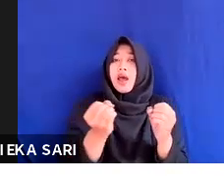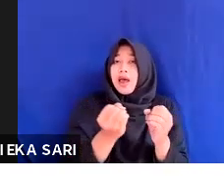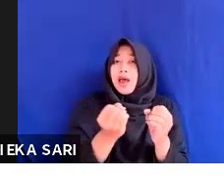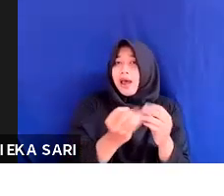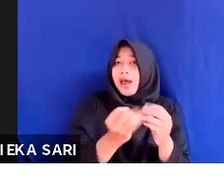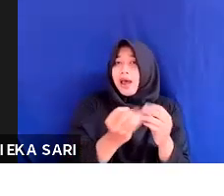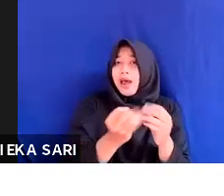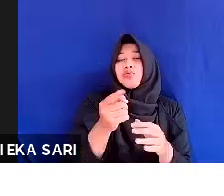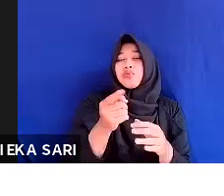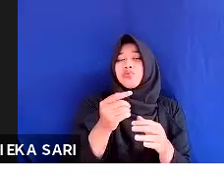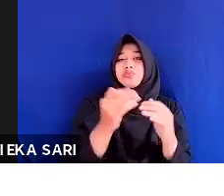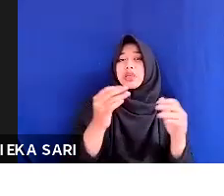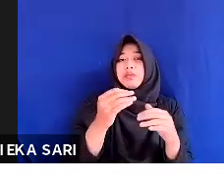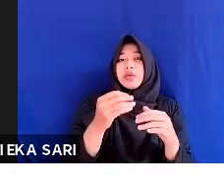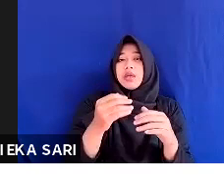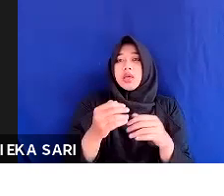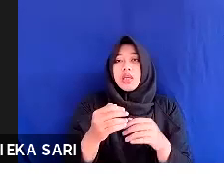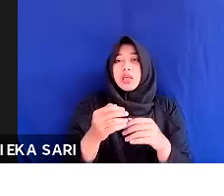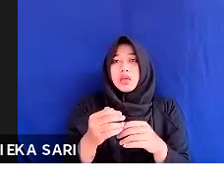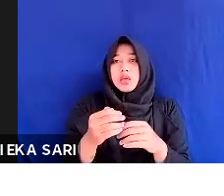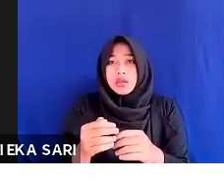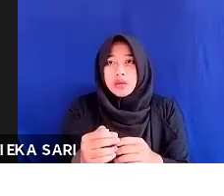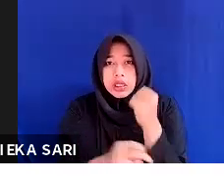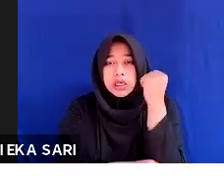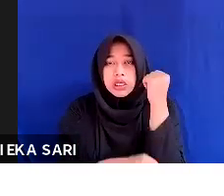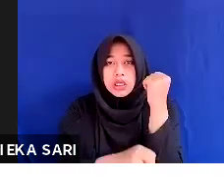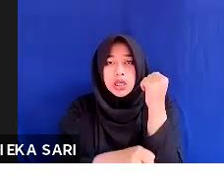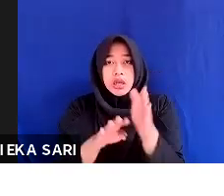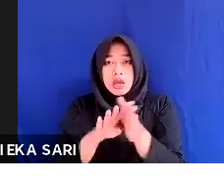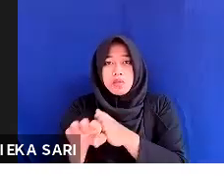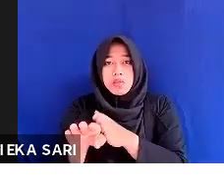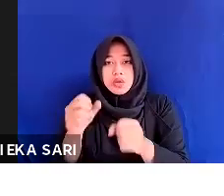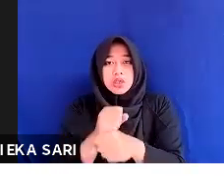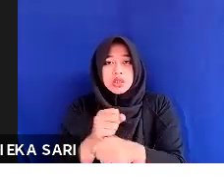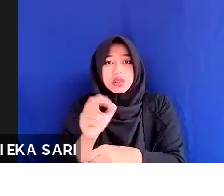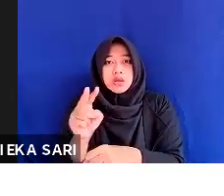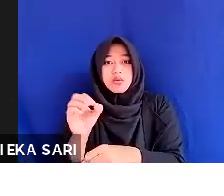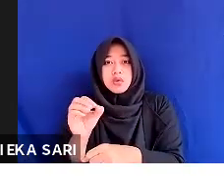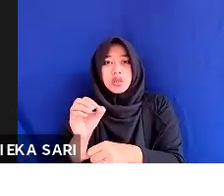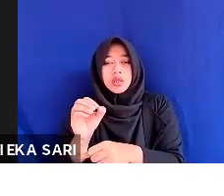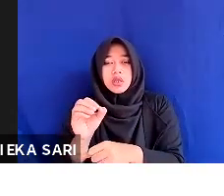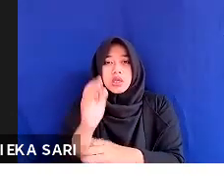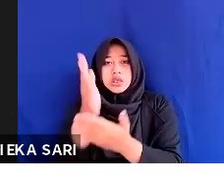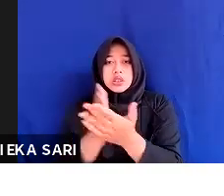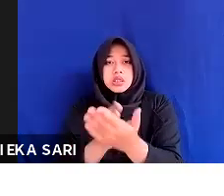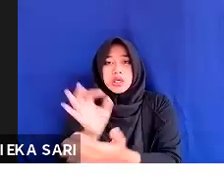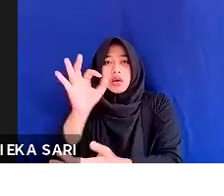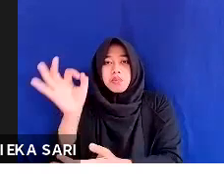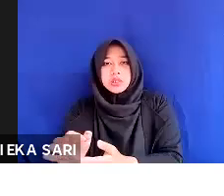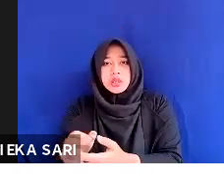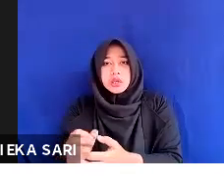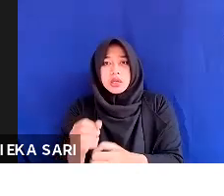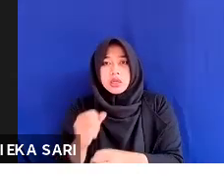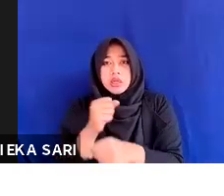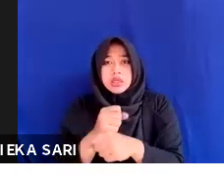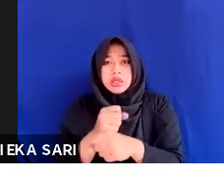G20 expand ekonomis negara maju di G20 ini 10,5% dari GDP ataupun PDB.